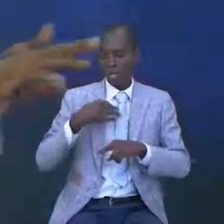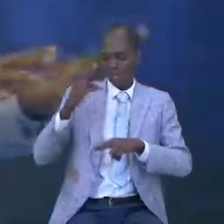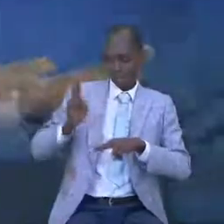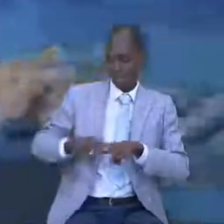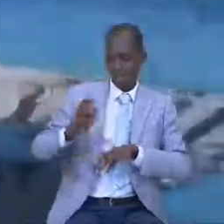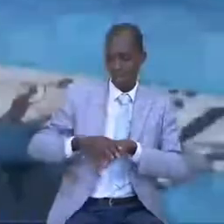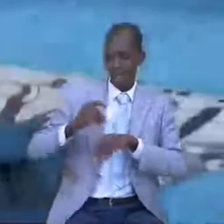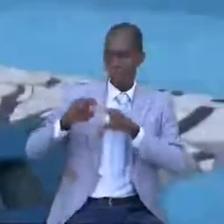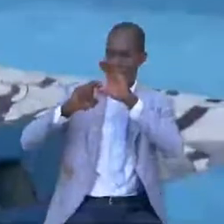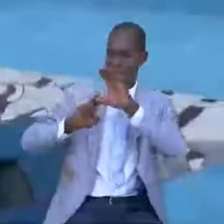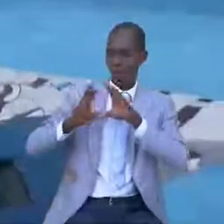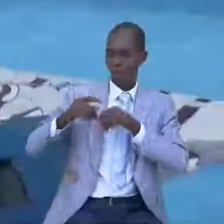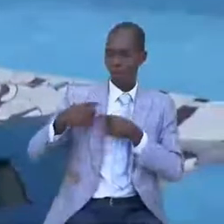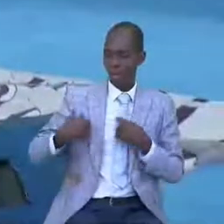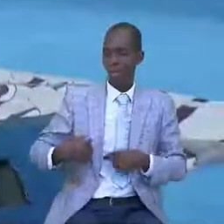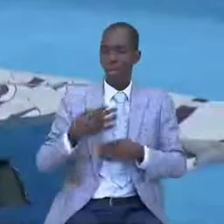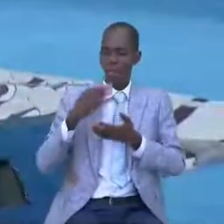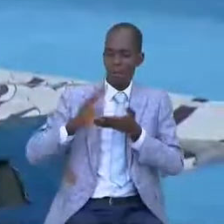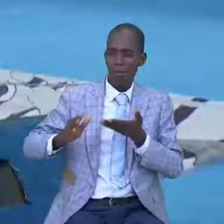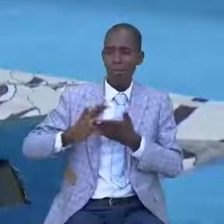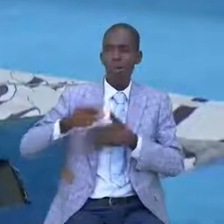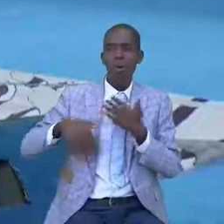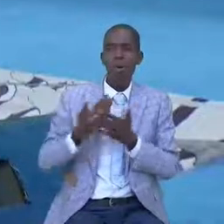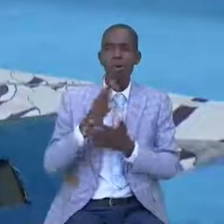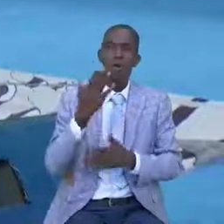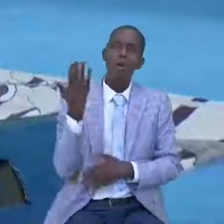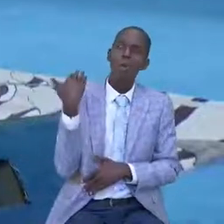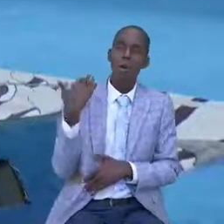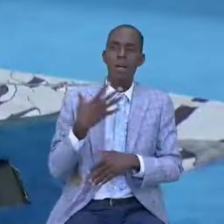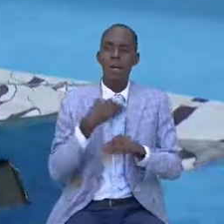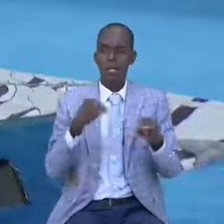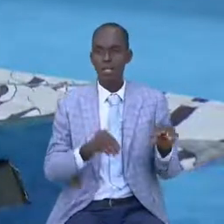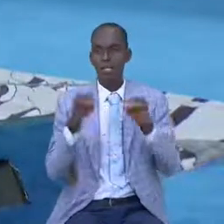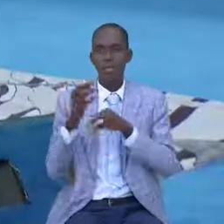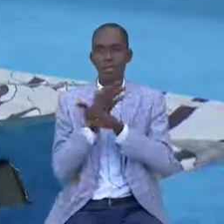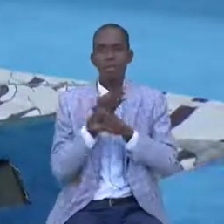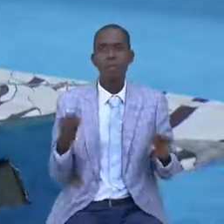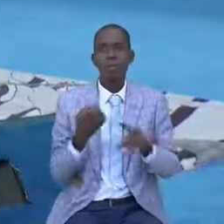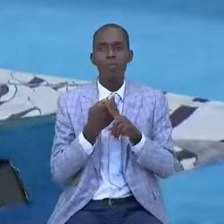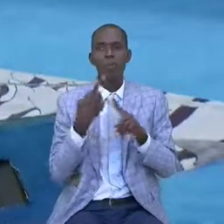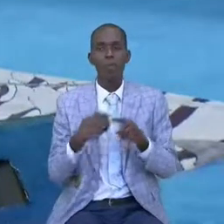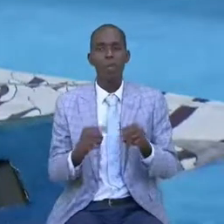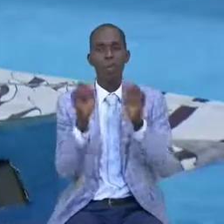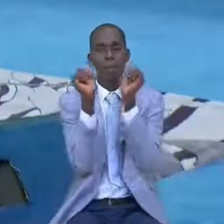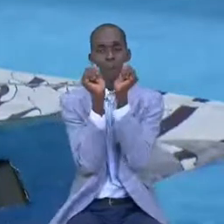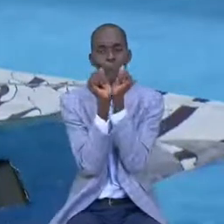sauvés. C'est Christ qui doit venir dans ton cœur et il va s'asseoir sur le trône de ton cœur, va pardonner le